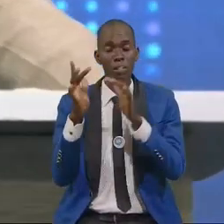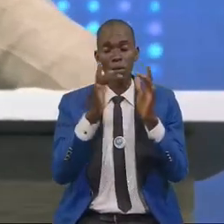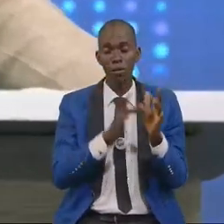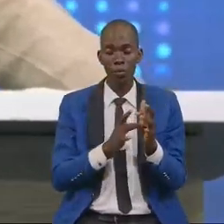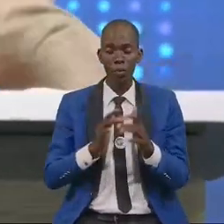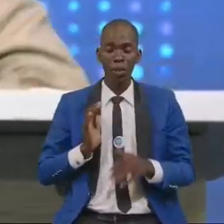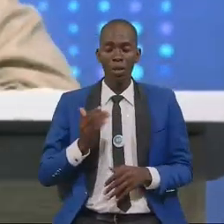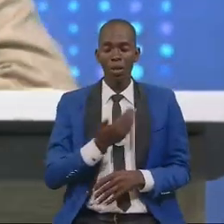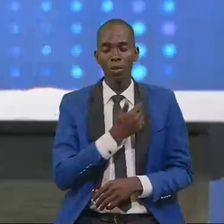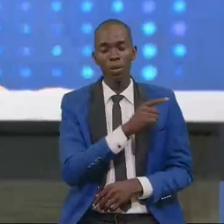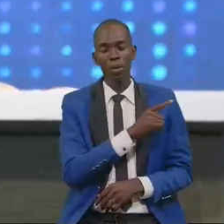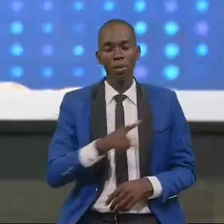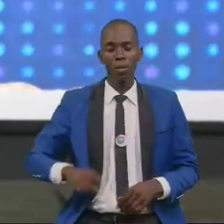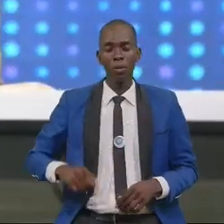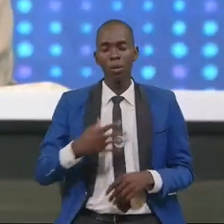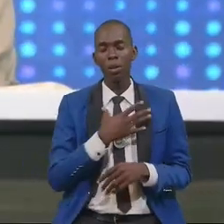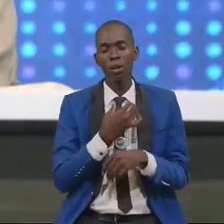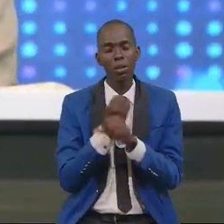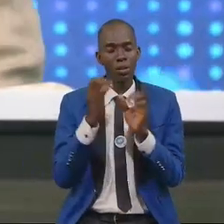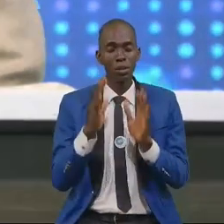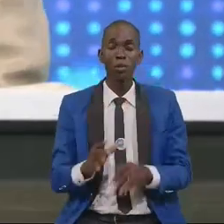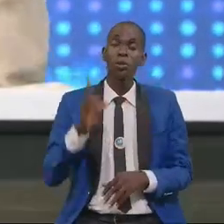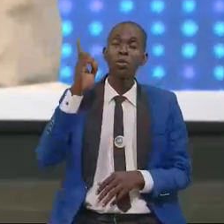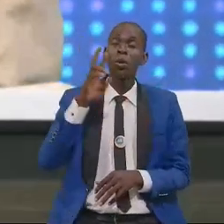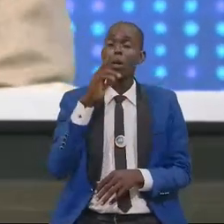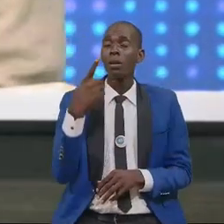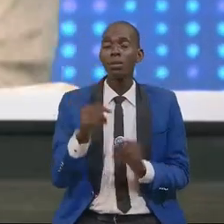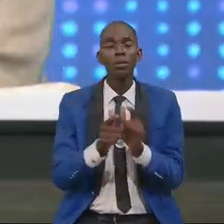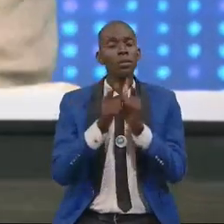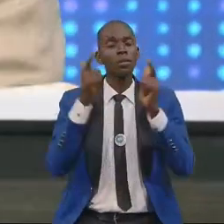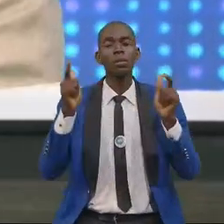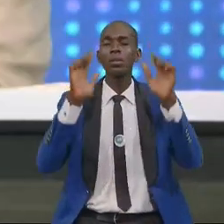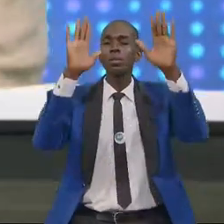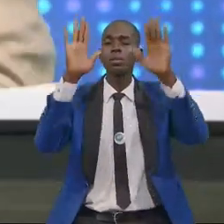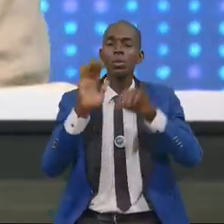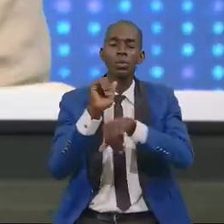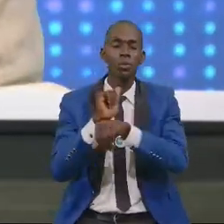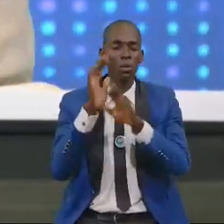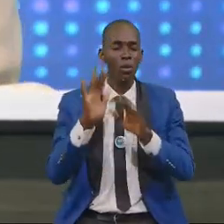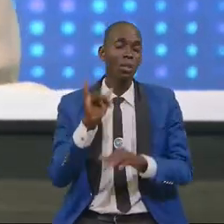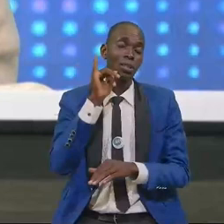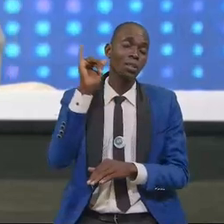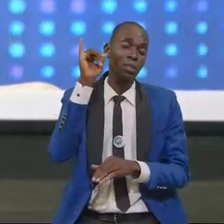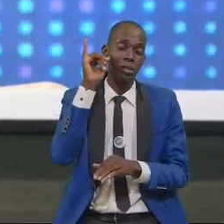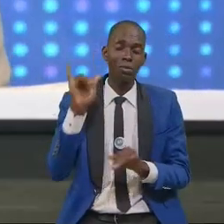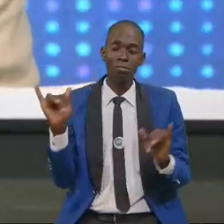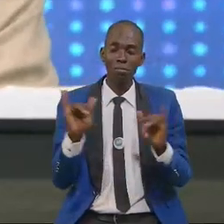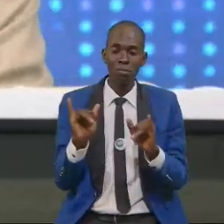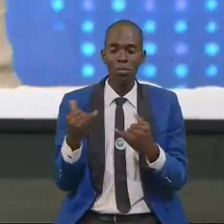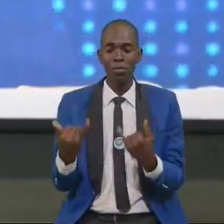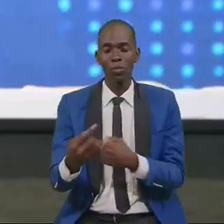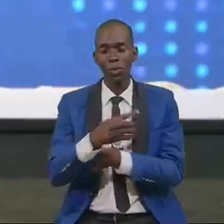Seigneur est Sauveur tu es le grand faiseur de miracle le même hier aujourd'hui et éternellement